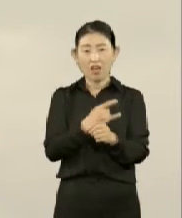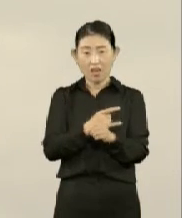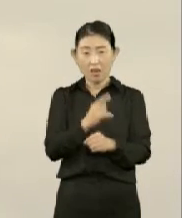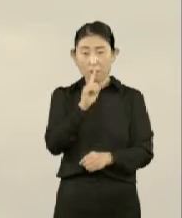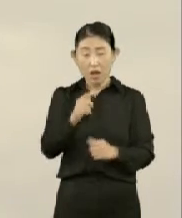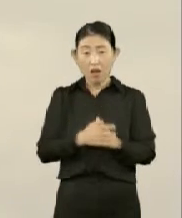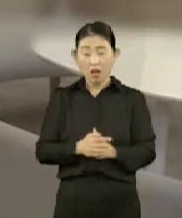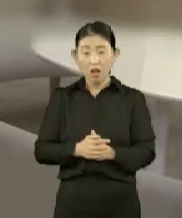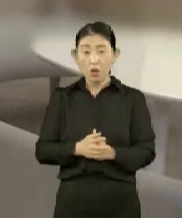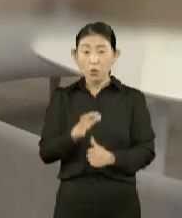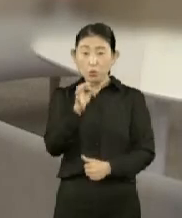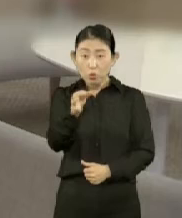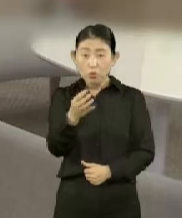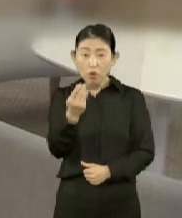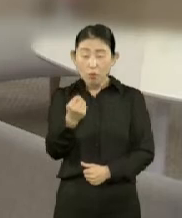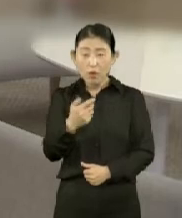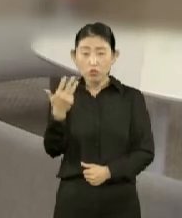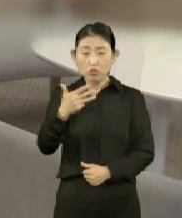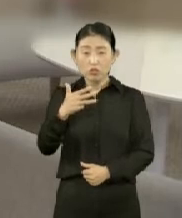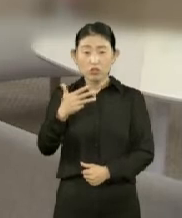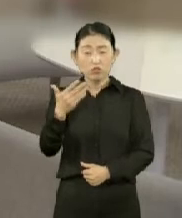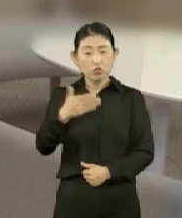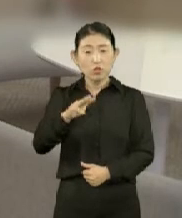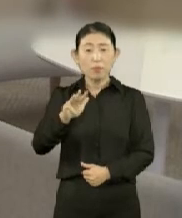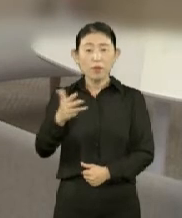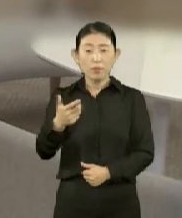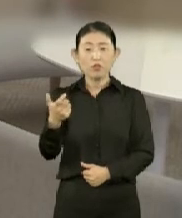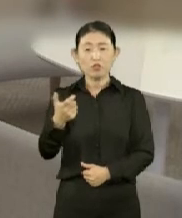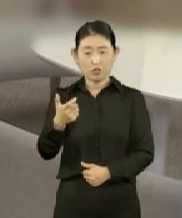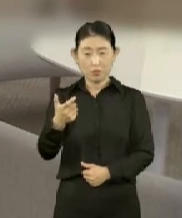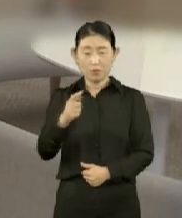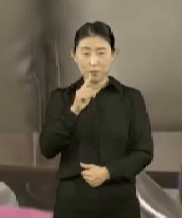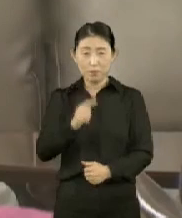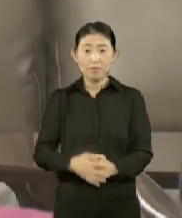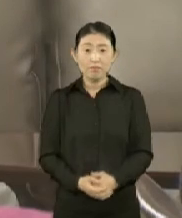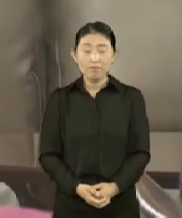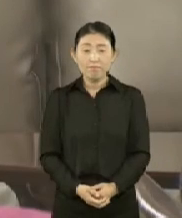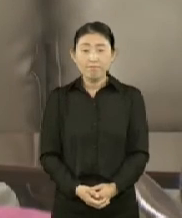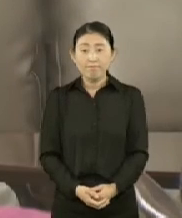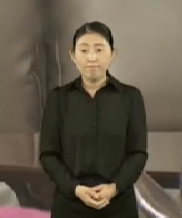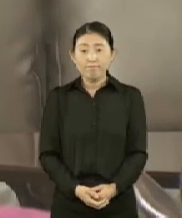요양급여 인정에 따라 9,860원만 내면 된다고 밝혔습니다.